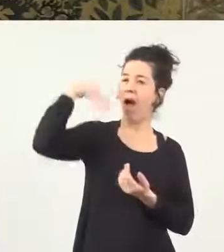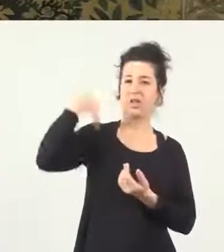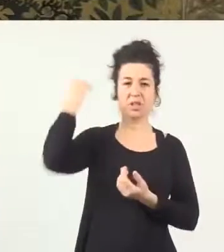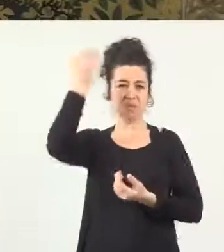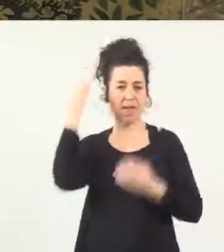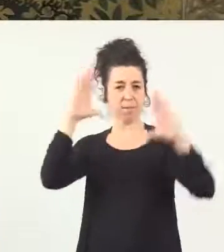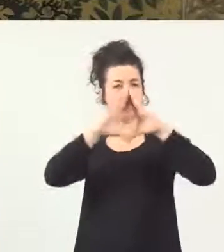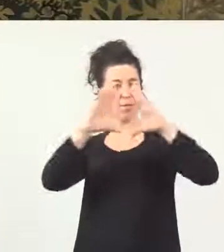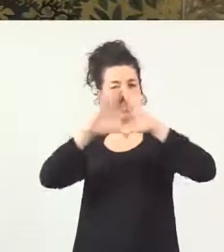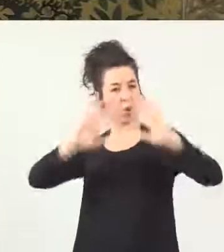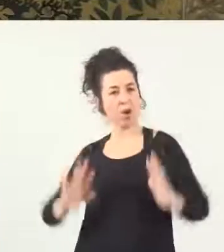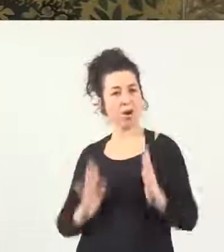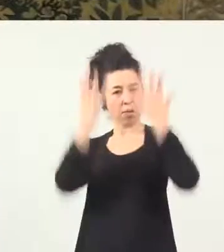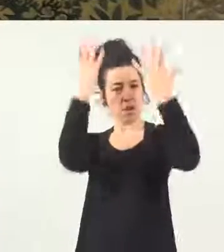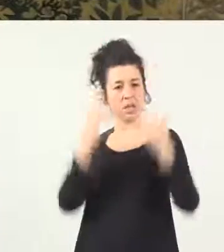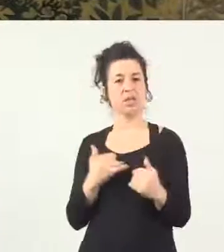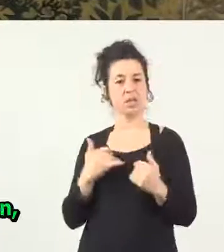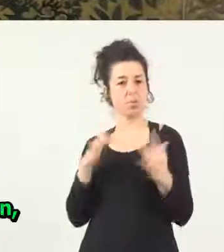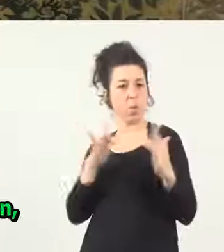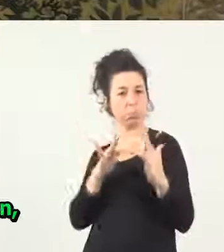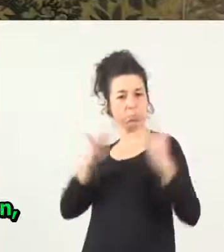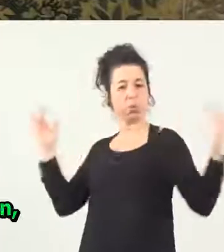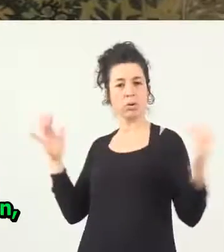ez da? Ginela batez ere, austuraren lekuak